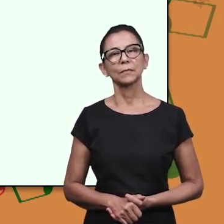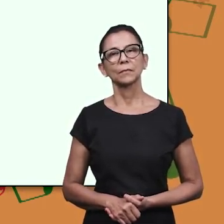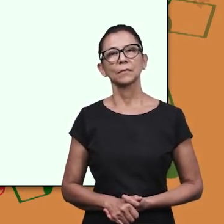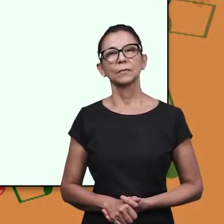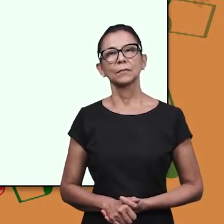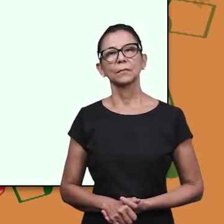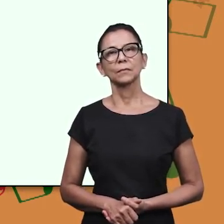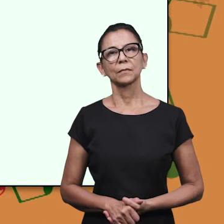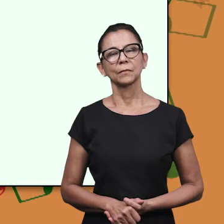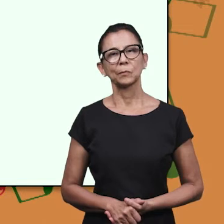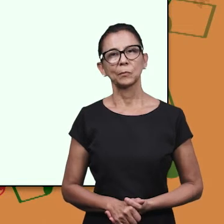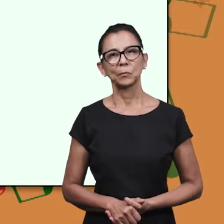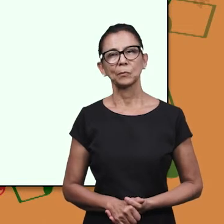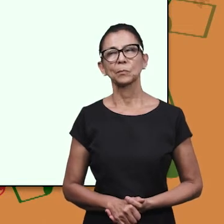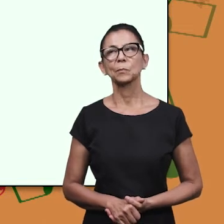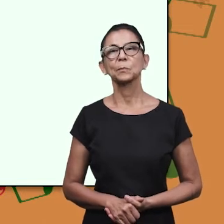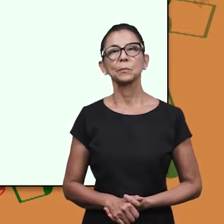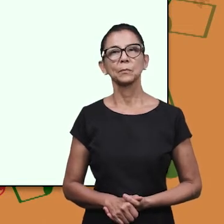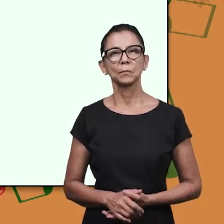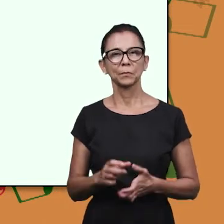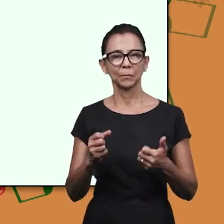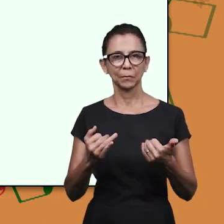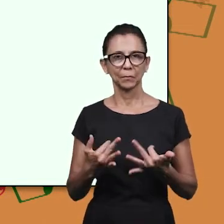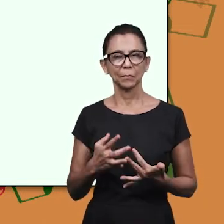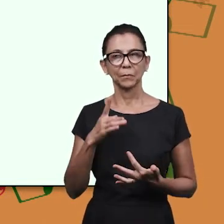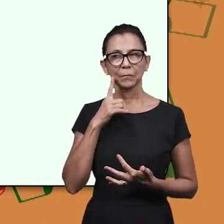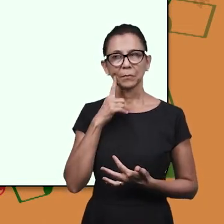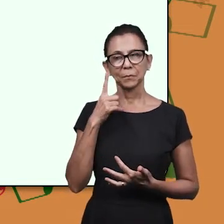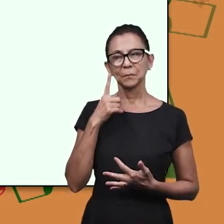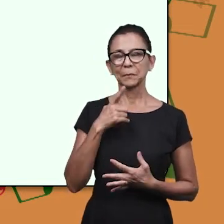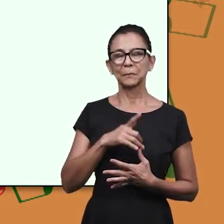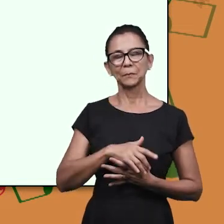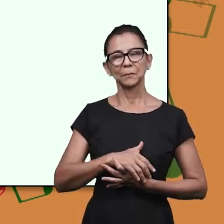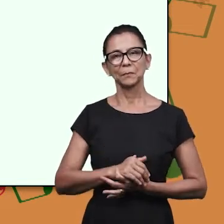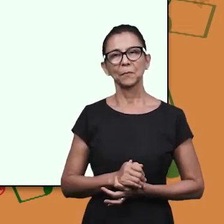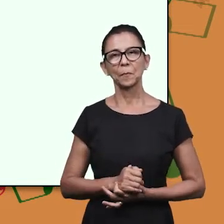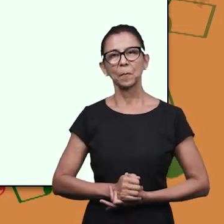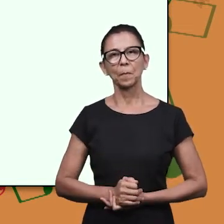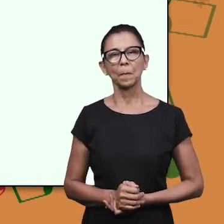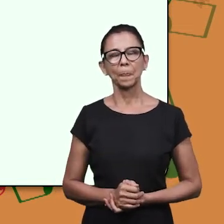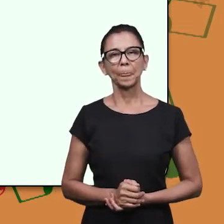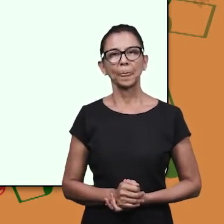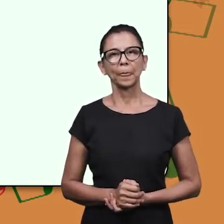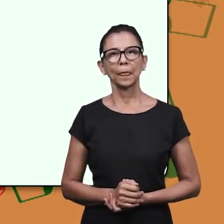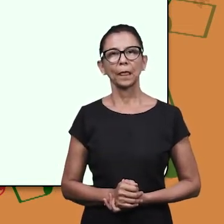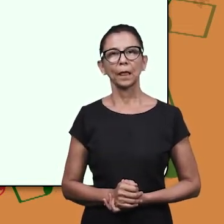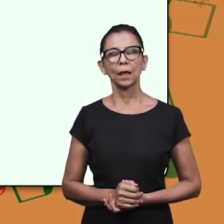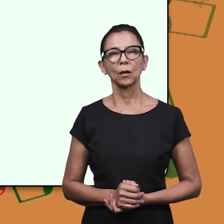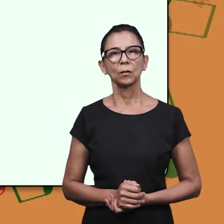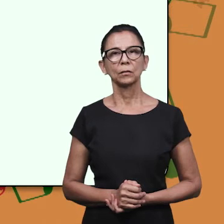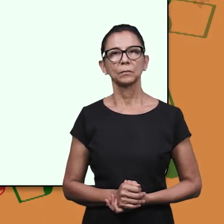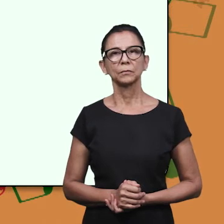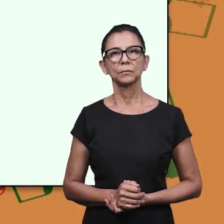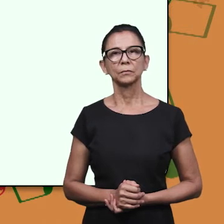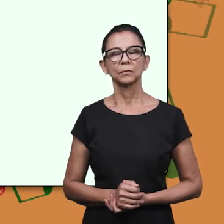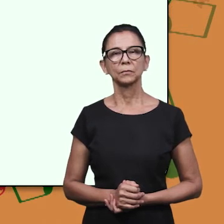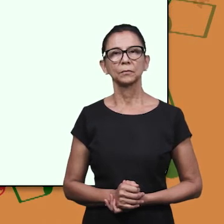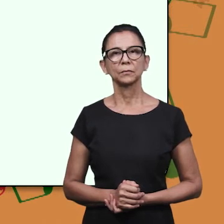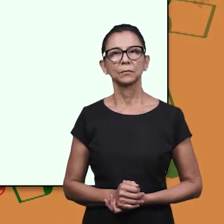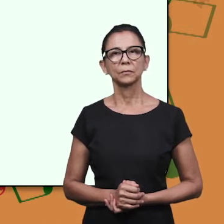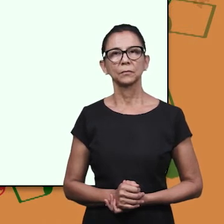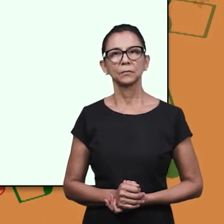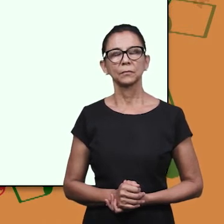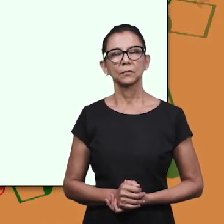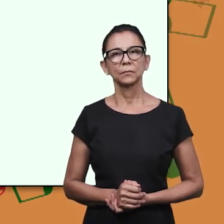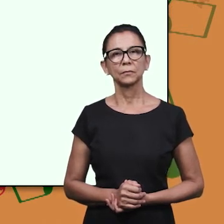dièse, les trois trous, plus celui que j'ai déjà expliqué du milieu et derrière la moitié. Et